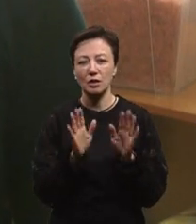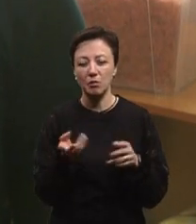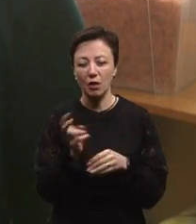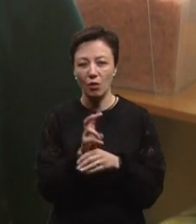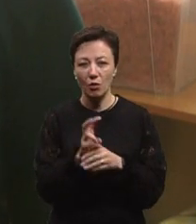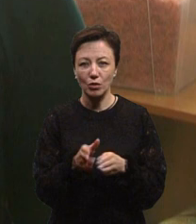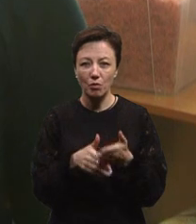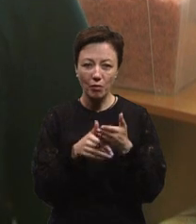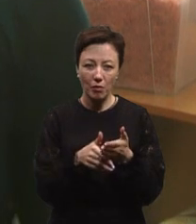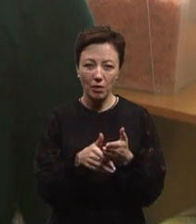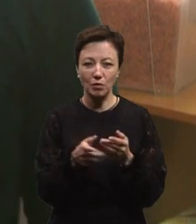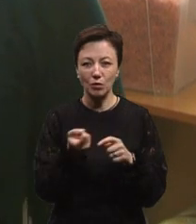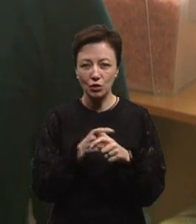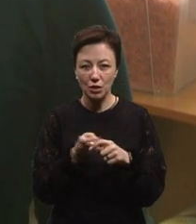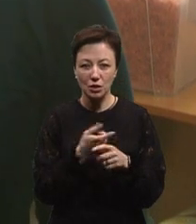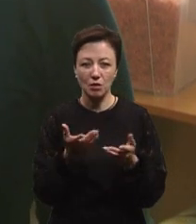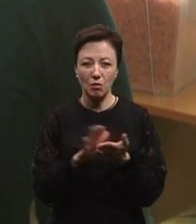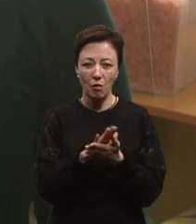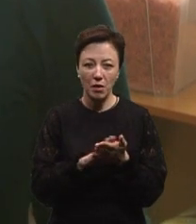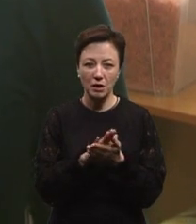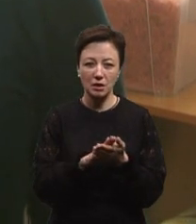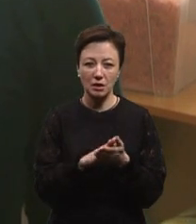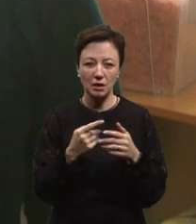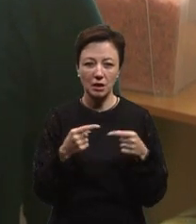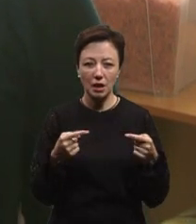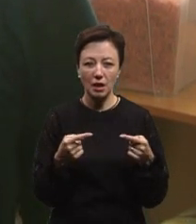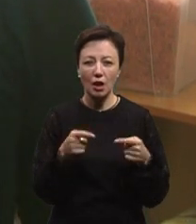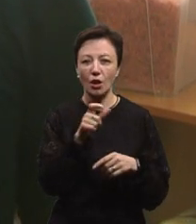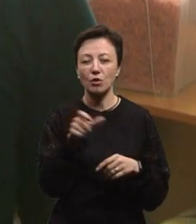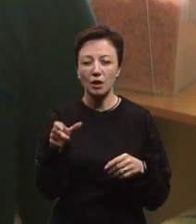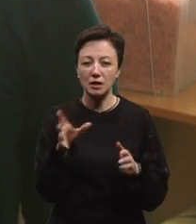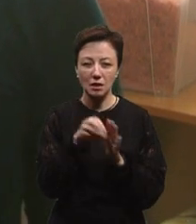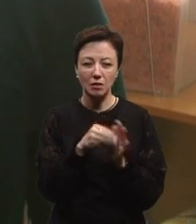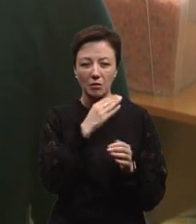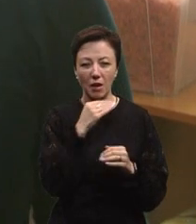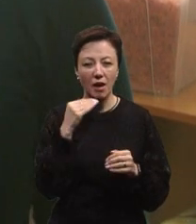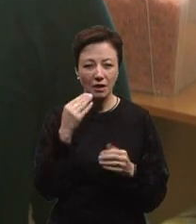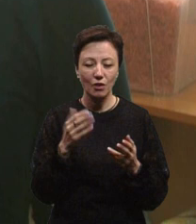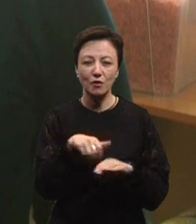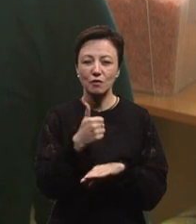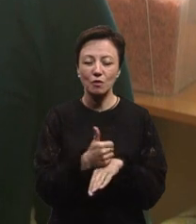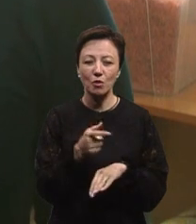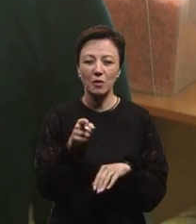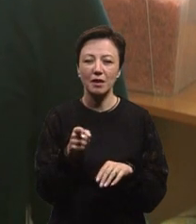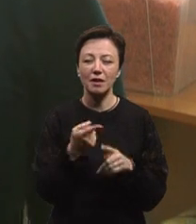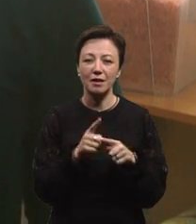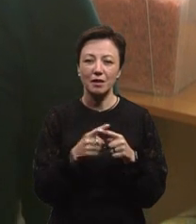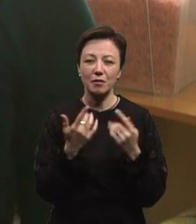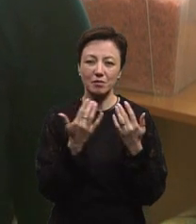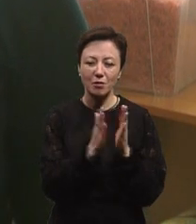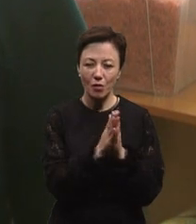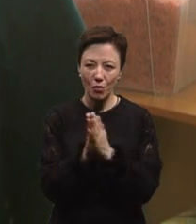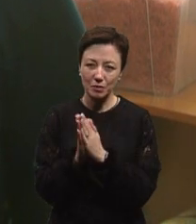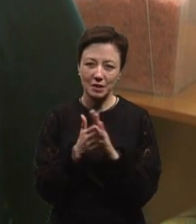приходять фізично допомогти почистити там помити і так далі тому якби Людей задіяно багато в основному їх напрацьовуємо просимо